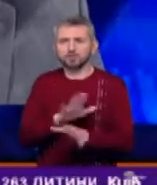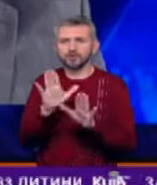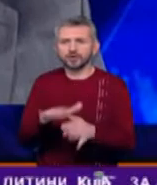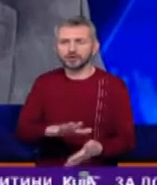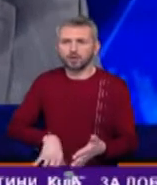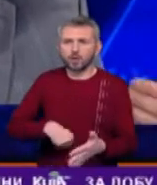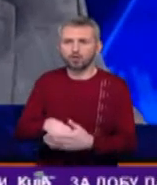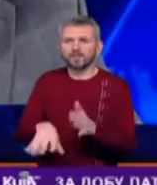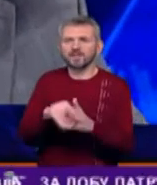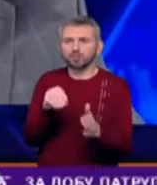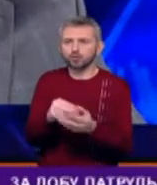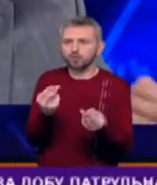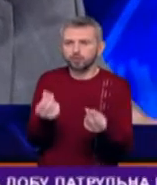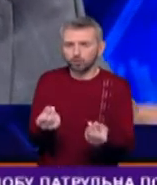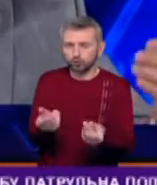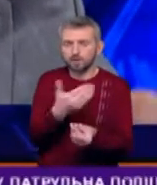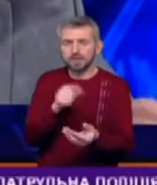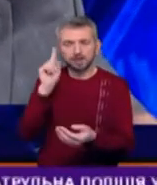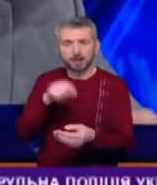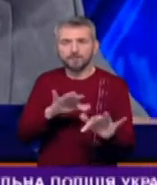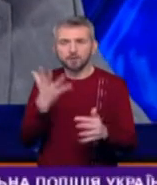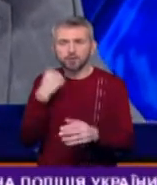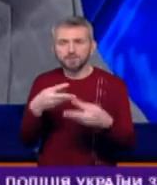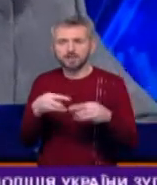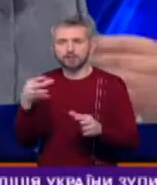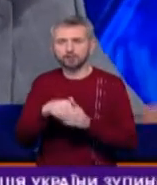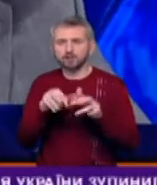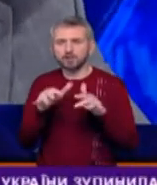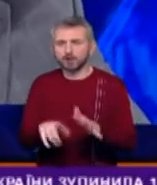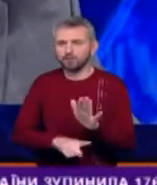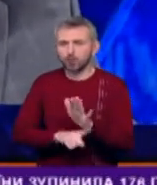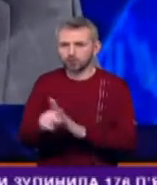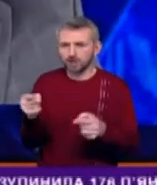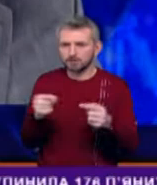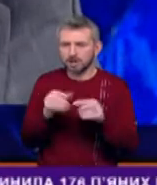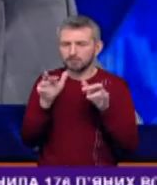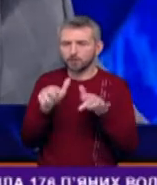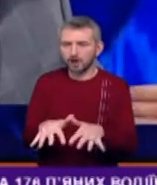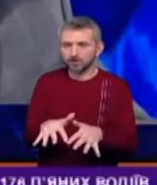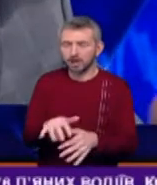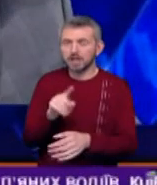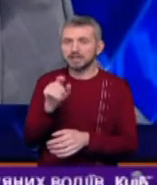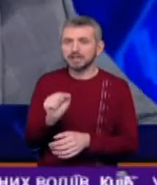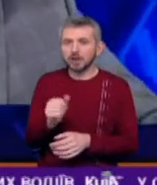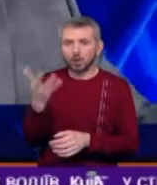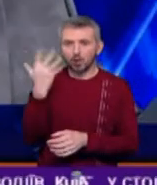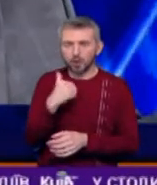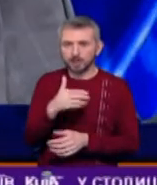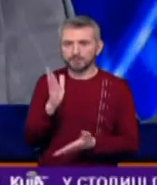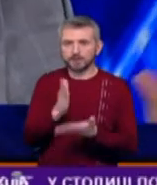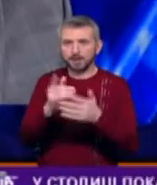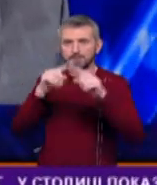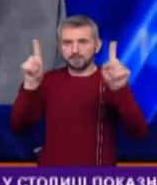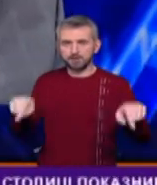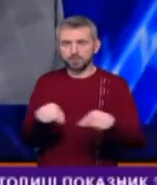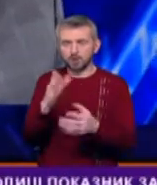його виборчого фонду. 100%. І вже ми знаємо випадки, коли Міністерство внутрішніх справ порушує кримінальні провадження, коли є білборди,